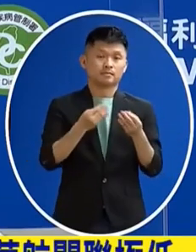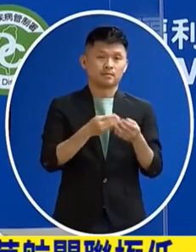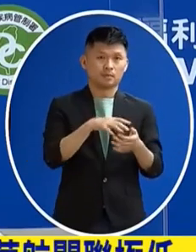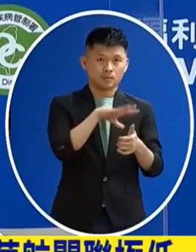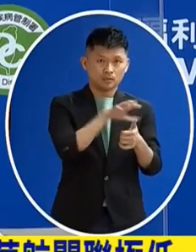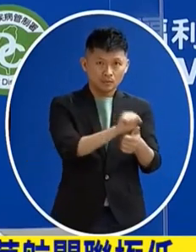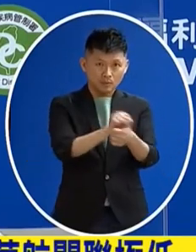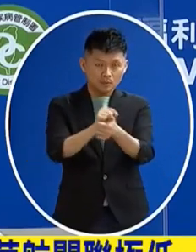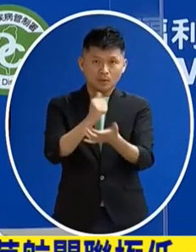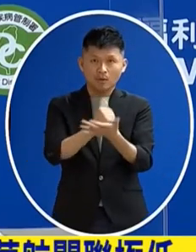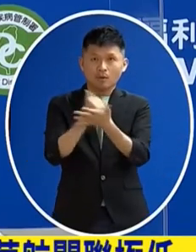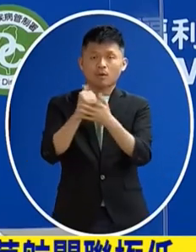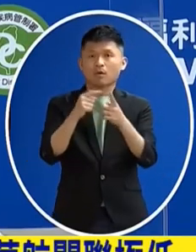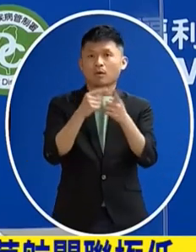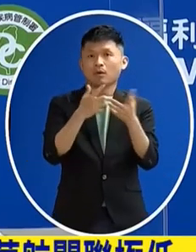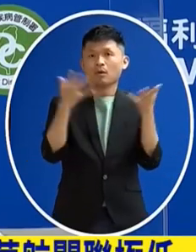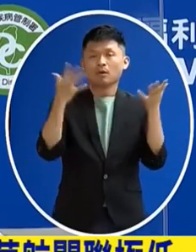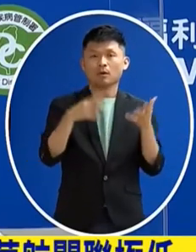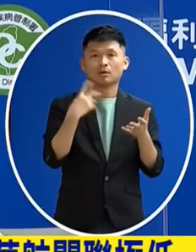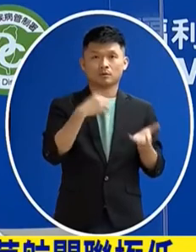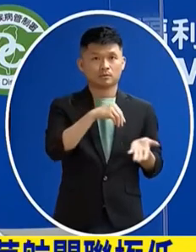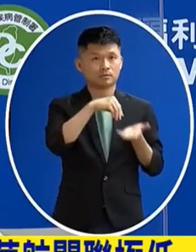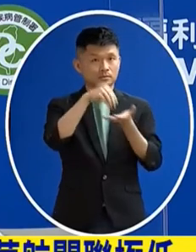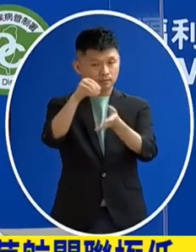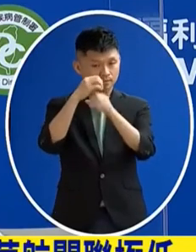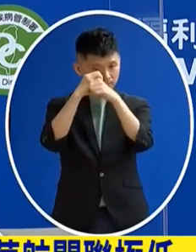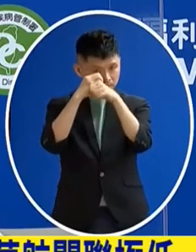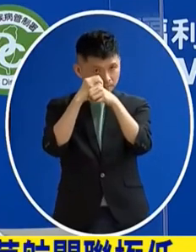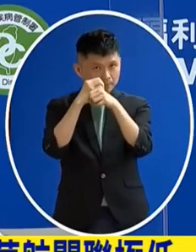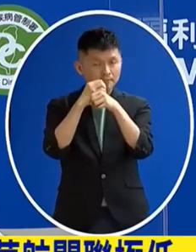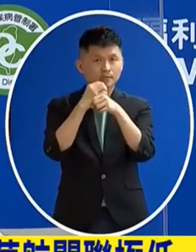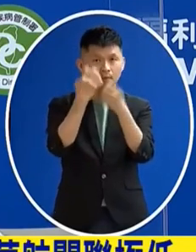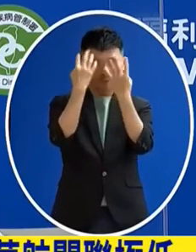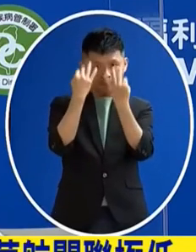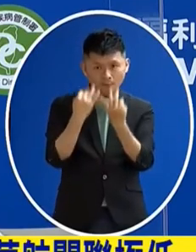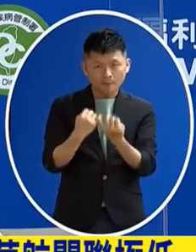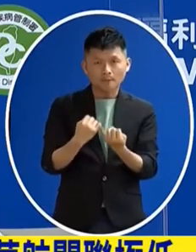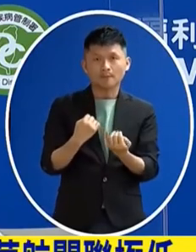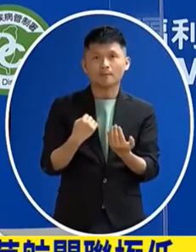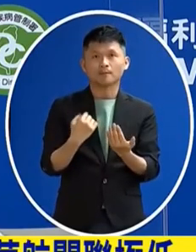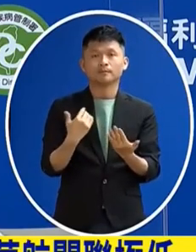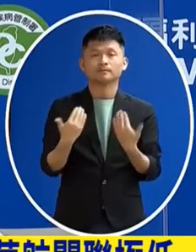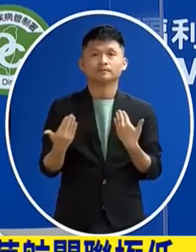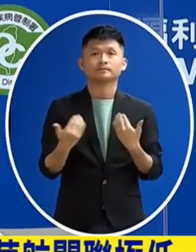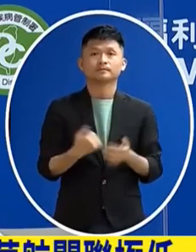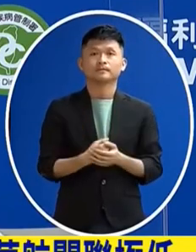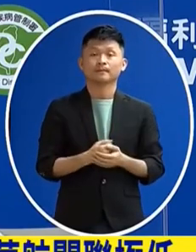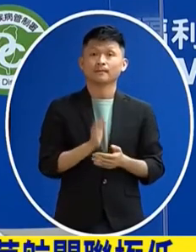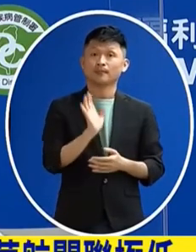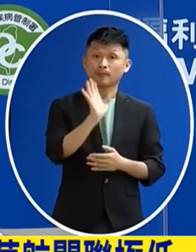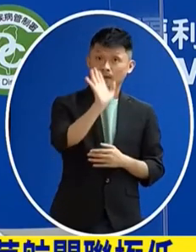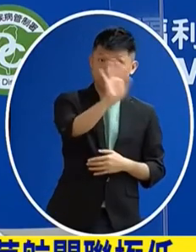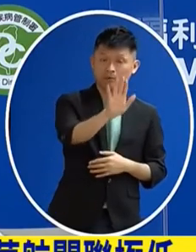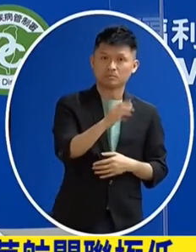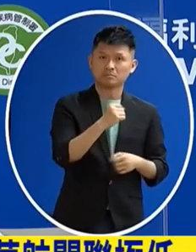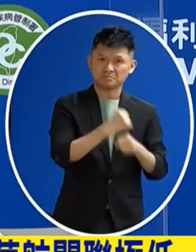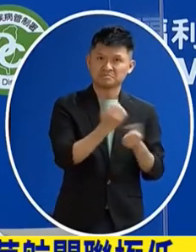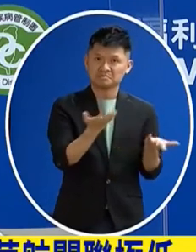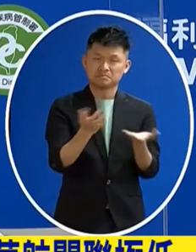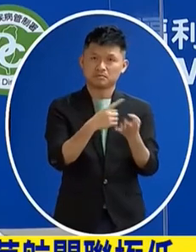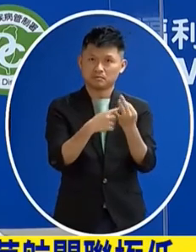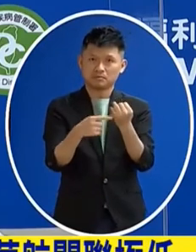么多的人哈，那立即也都送采2批采哈都出来，那当然还有后续还有很多的工作需要